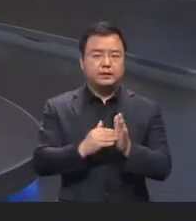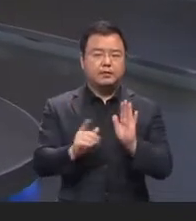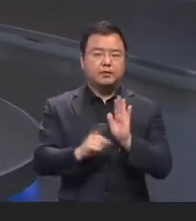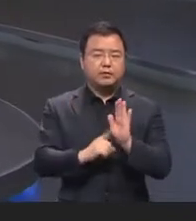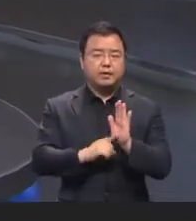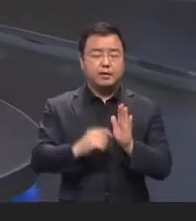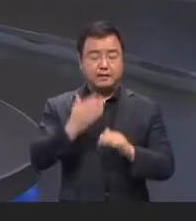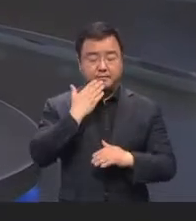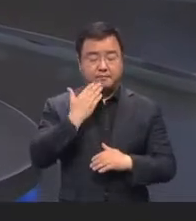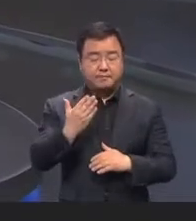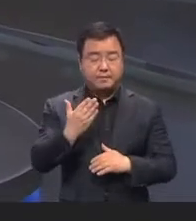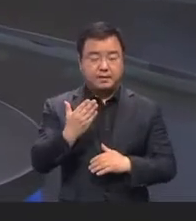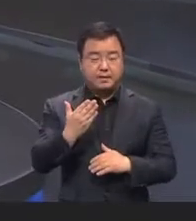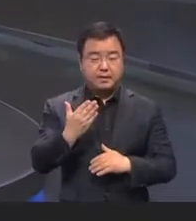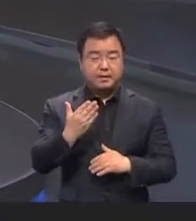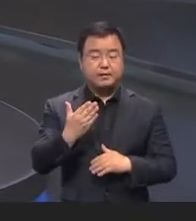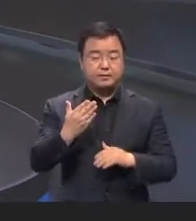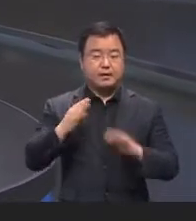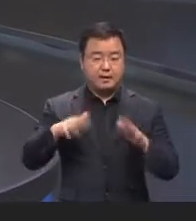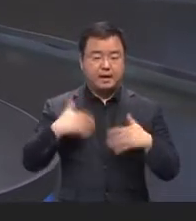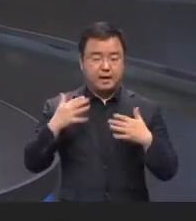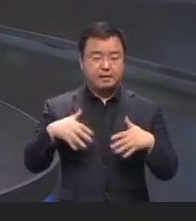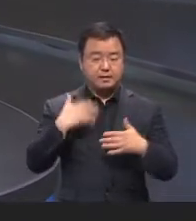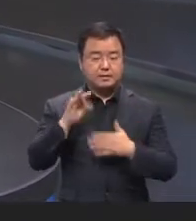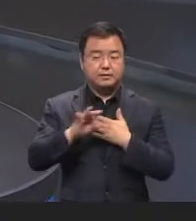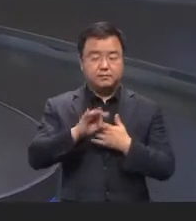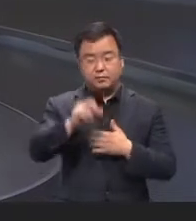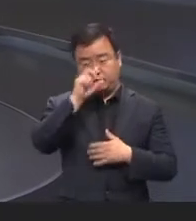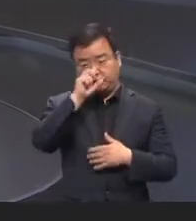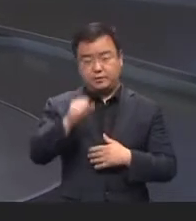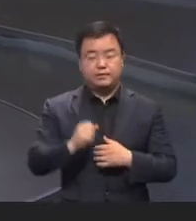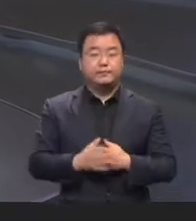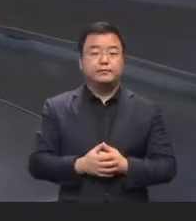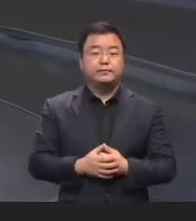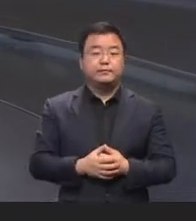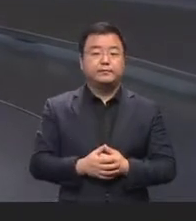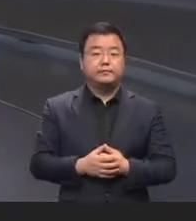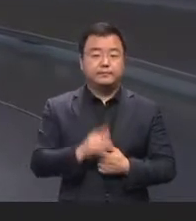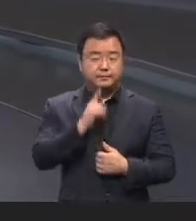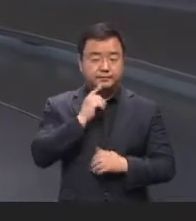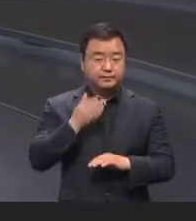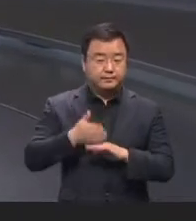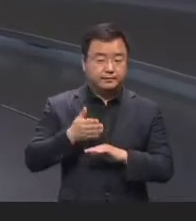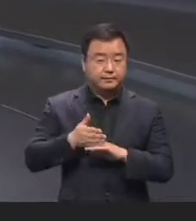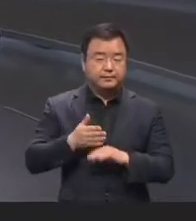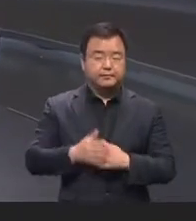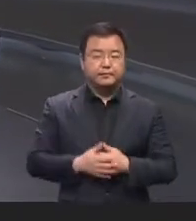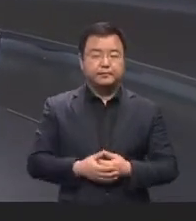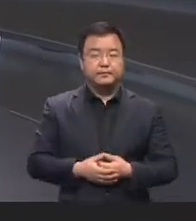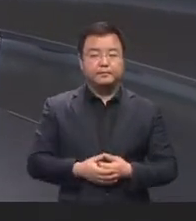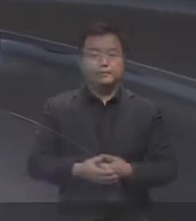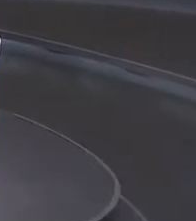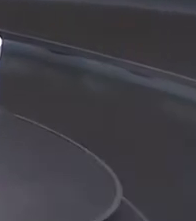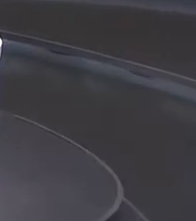그런 정말 뎁의 스캔 공연이 가을에는 이루어질 수 있기를 한번 기대해 보죠 말씀 잘들었습니다 수고하셨습니다 감사합니다